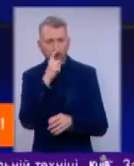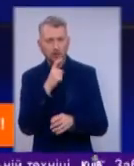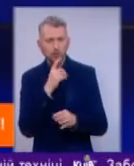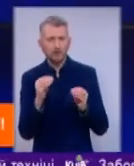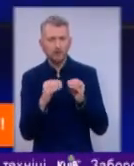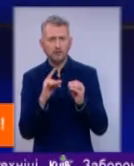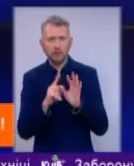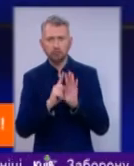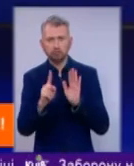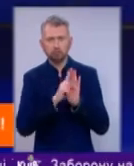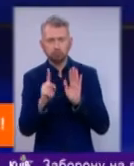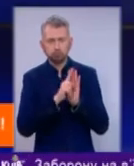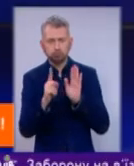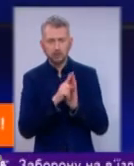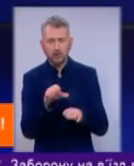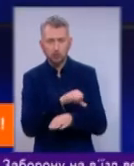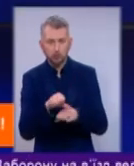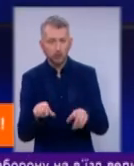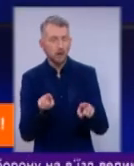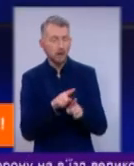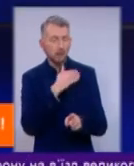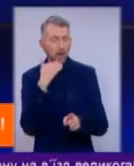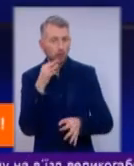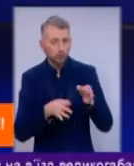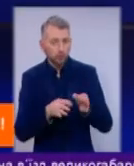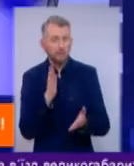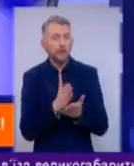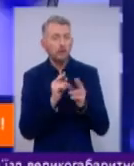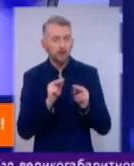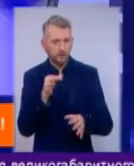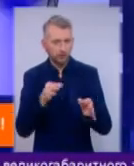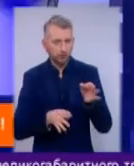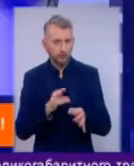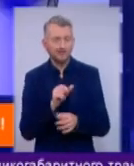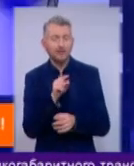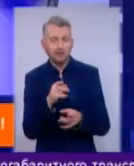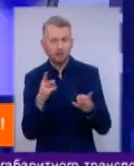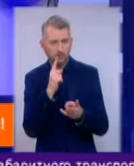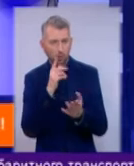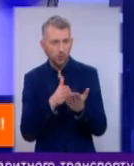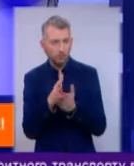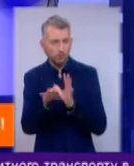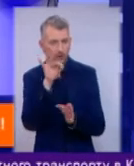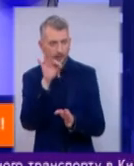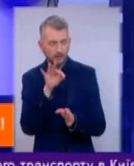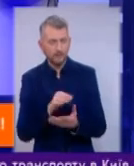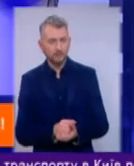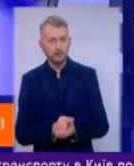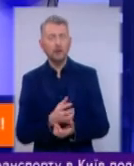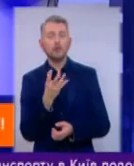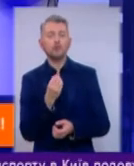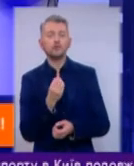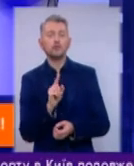поїздок за кордон на Сардінію і так далі. Таких досить багато суддів, але є чесні судді. Саме на них потрібно орієнтуватися. Окрім цього, що